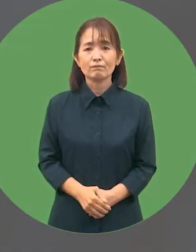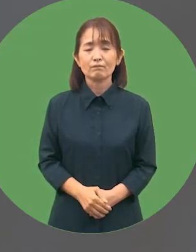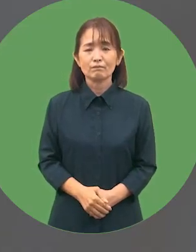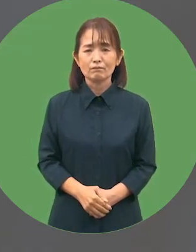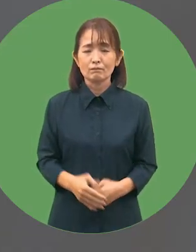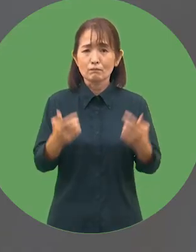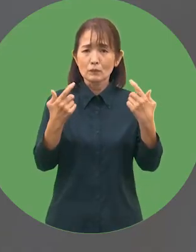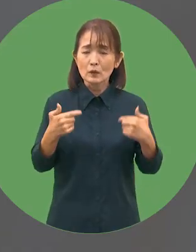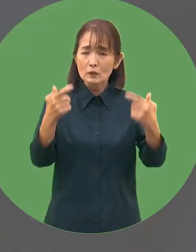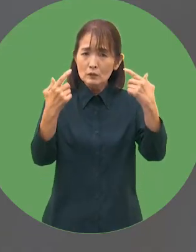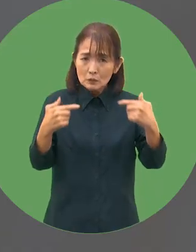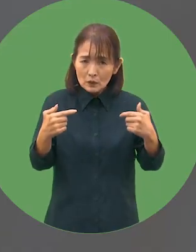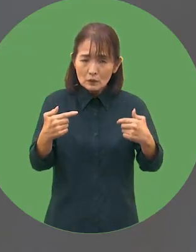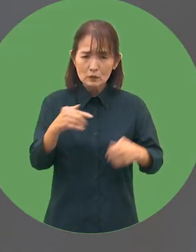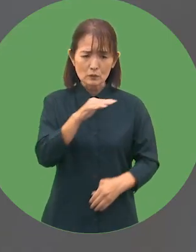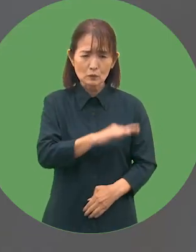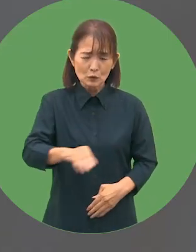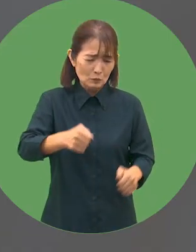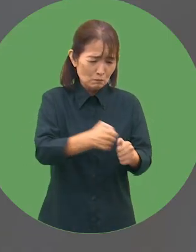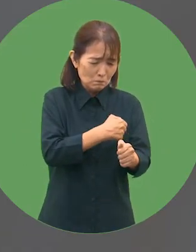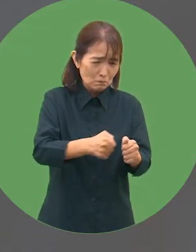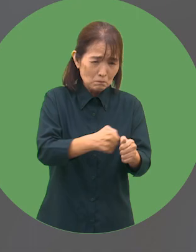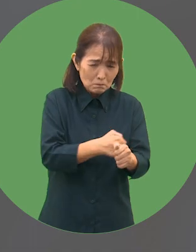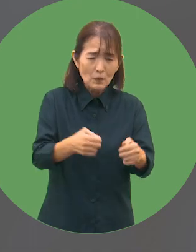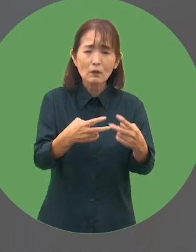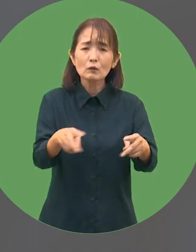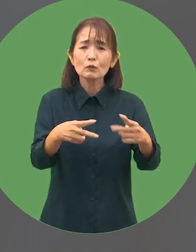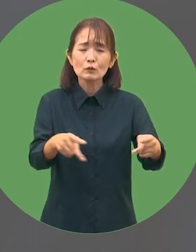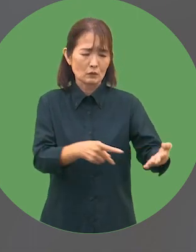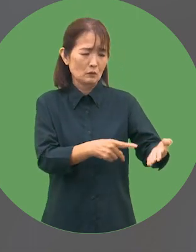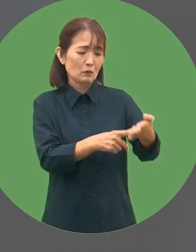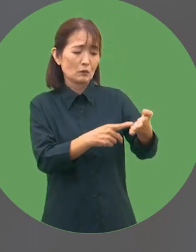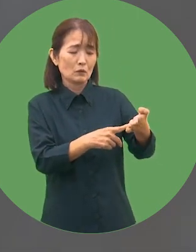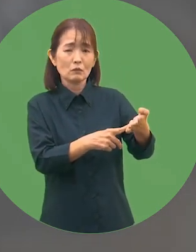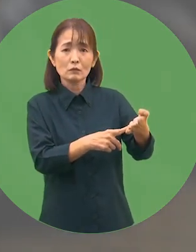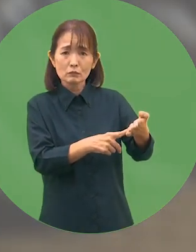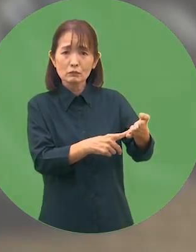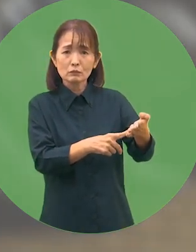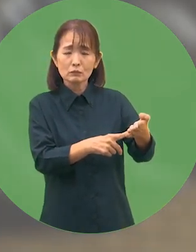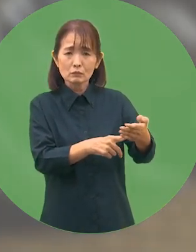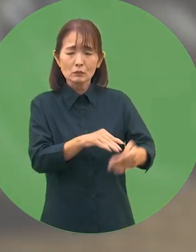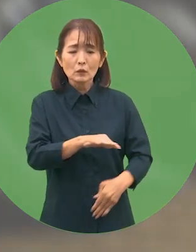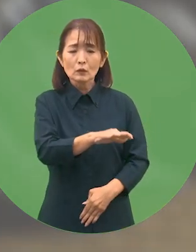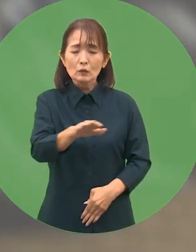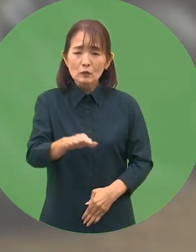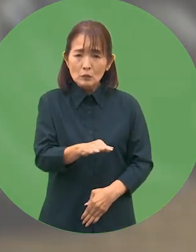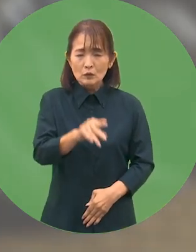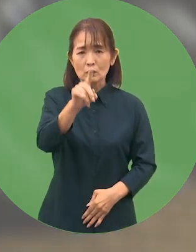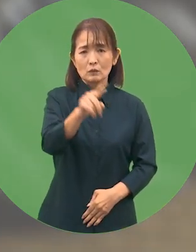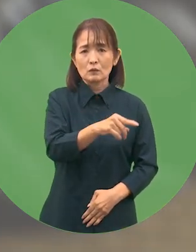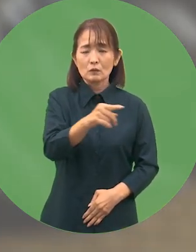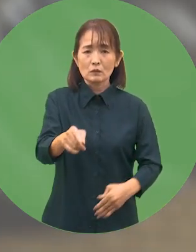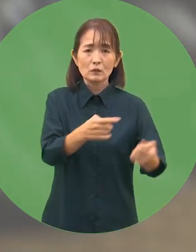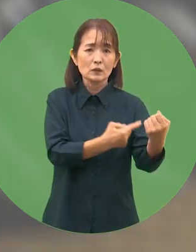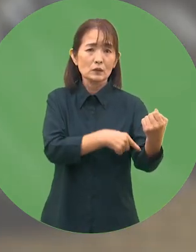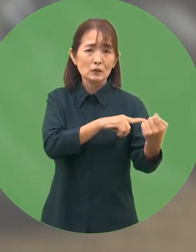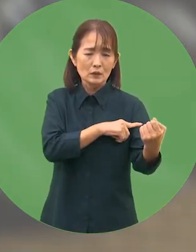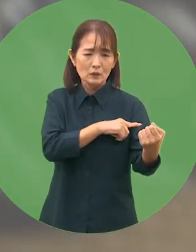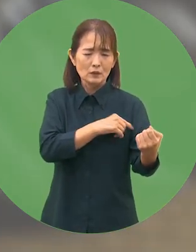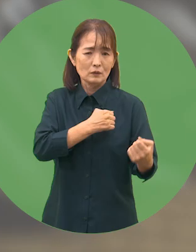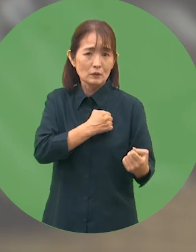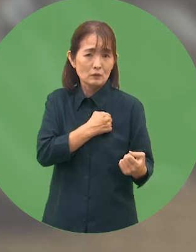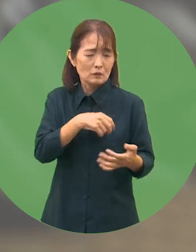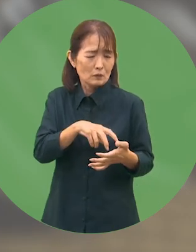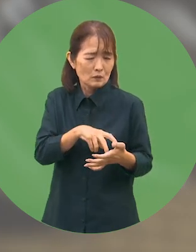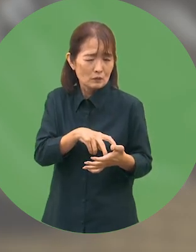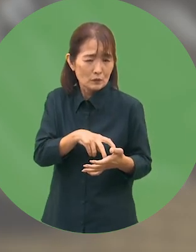連日のようにニュースでも取り上げられる児童虐待、子どもの人権や命が脅かされる悲しい事件が